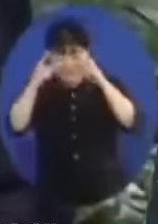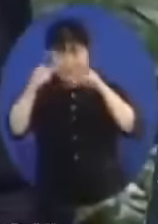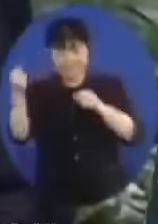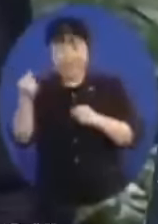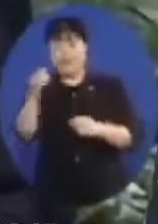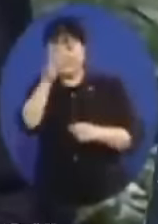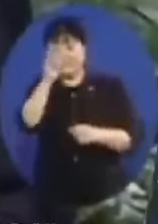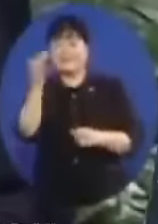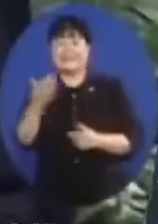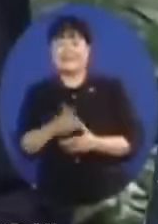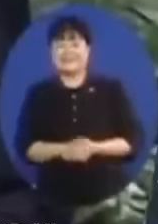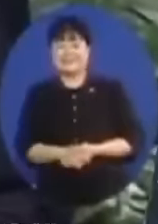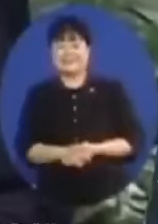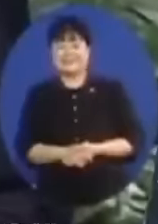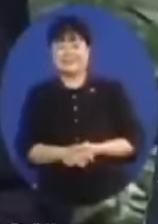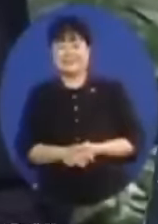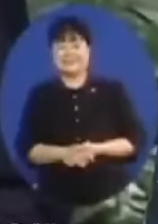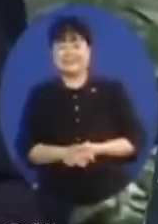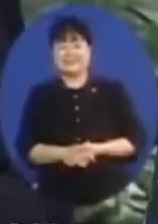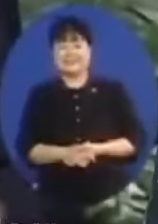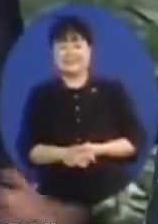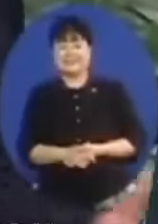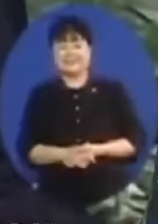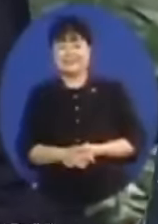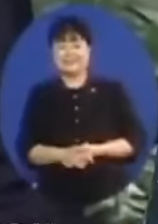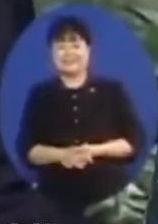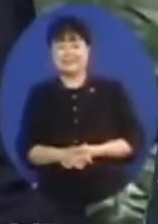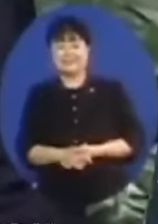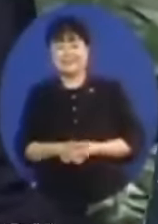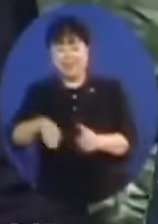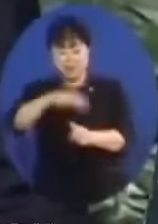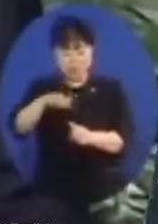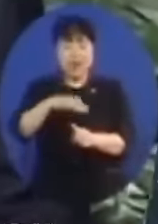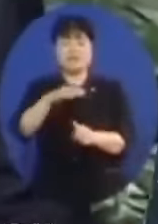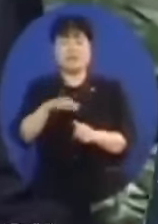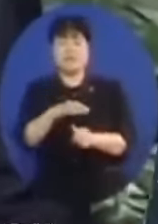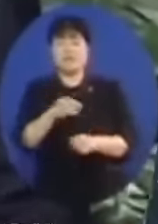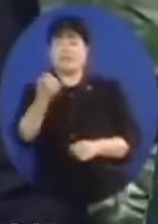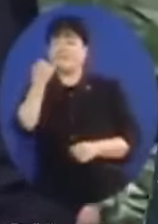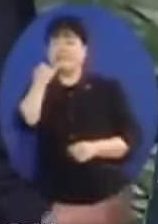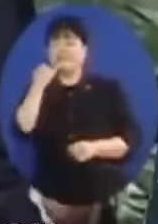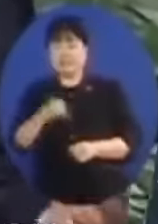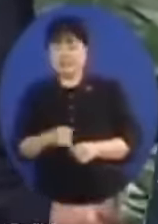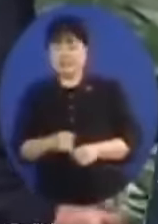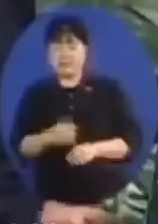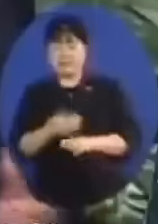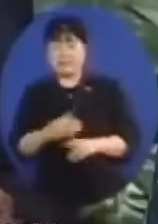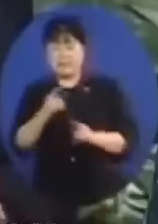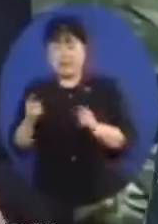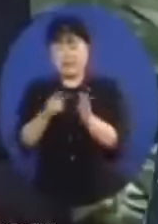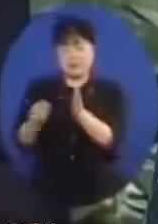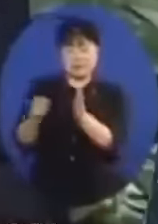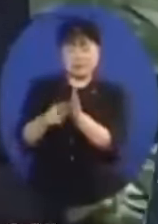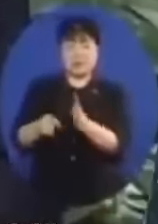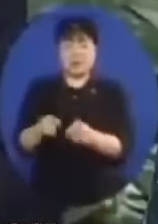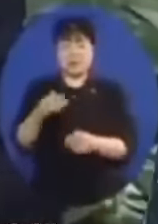가지고 있어야 되는 것입니다. 저 내 현재 환경이 어때하든 남이야 뭐라고 말하든 내 마음속에 부유의식을 가지고 있으면